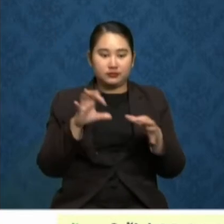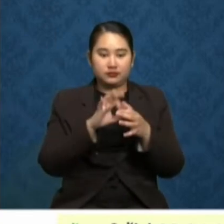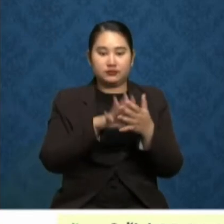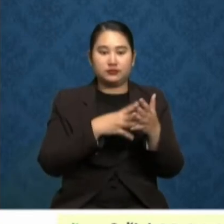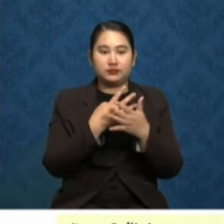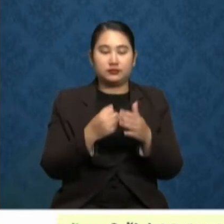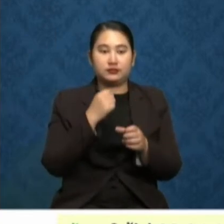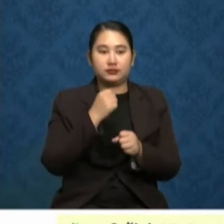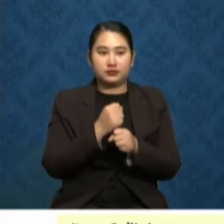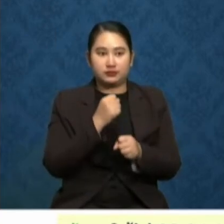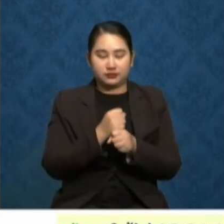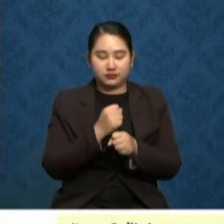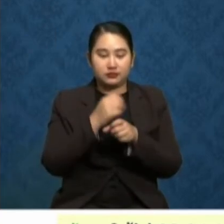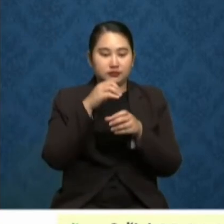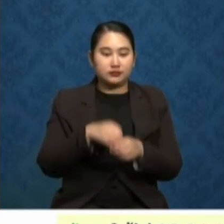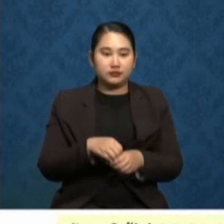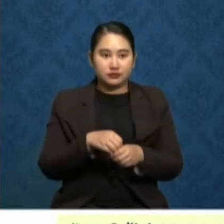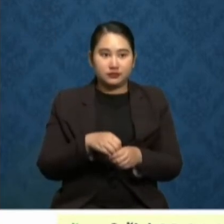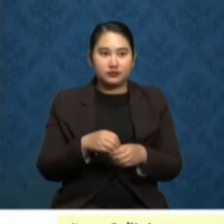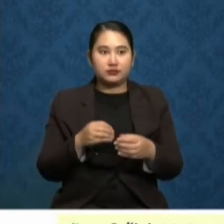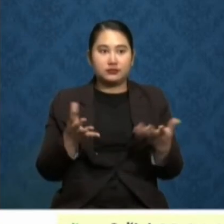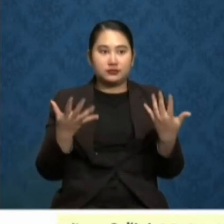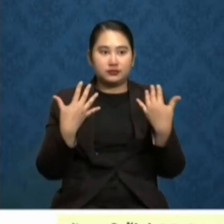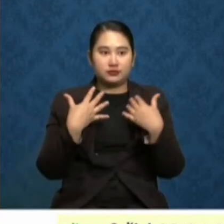ทางในกเดิมดการ ในการทจะอยู่รวมกัน